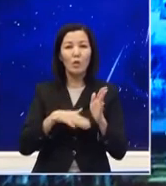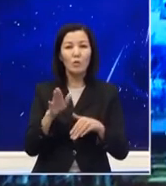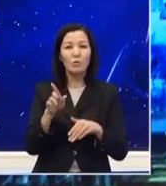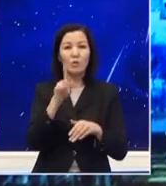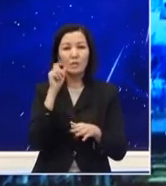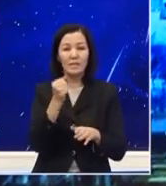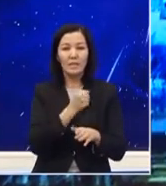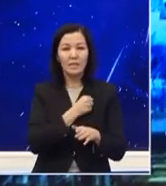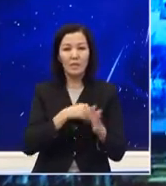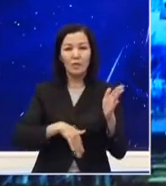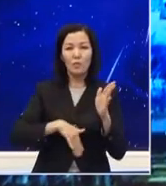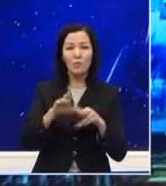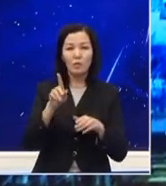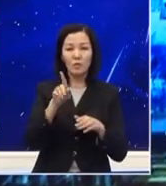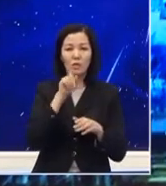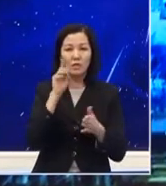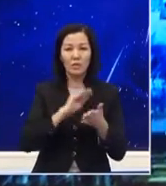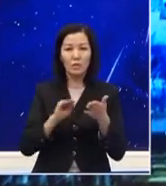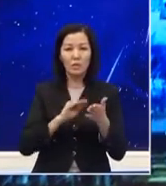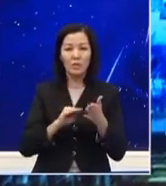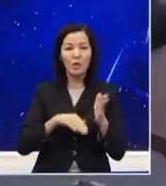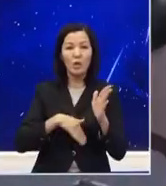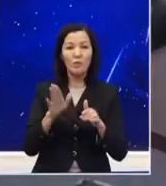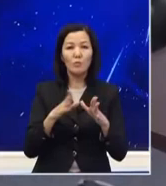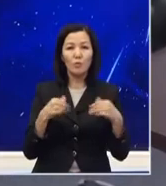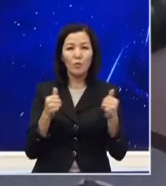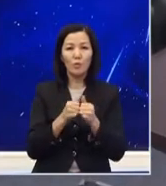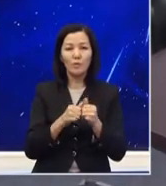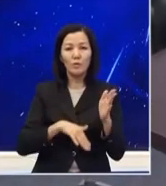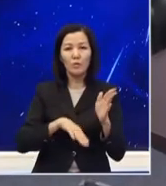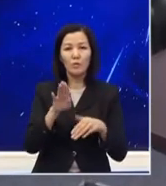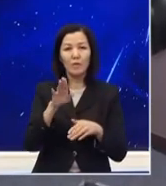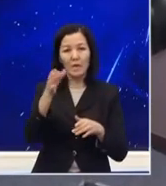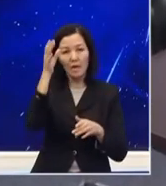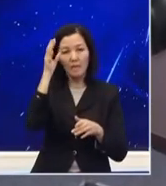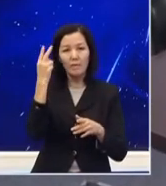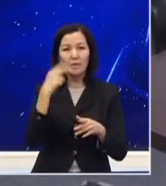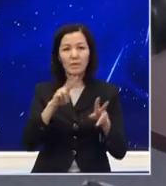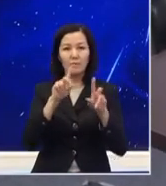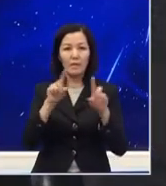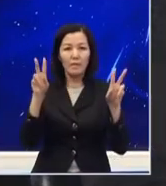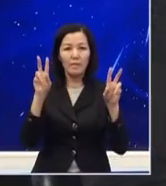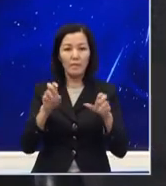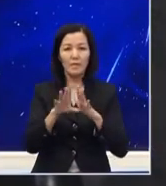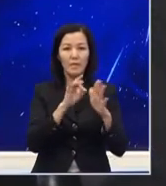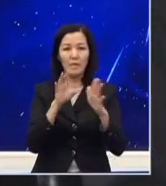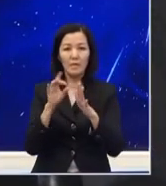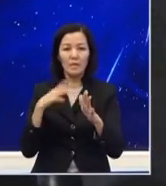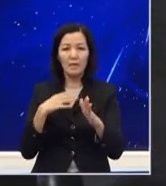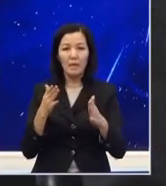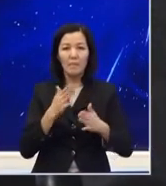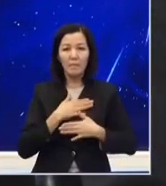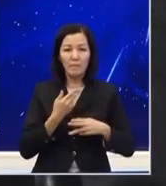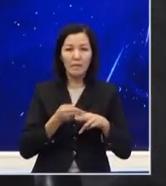үздік жас журналист, үздік жас отбасы, үздік жас ғалым сынды 20 номинация бойынша қатысушылар іріктеледі. Қазіргі уақытта менмін